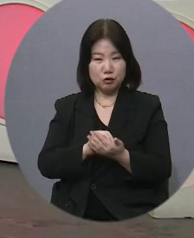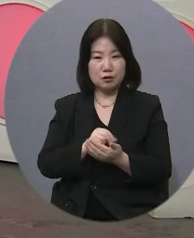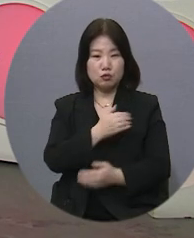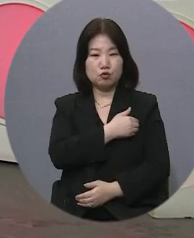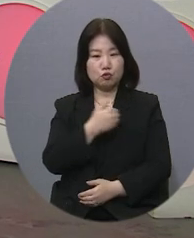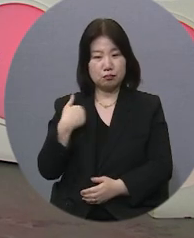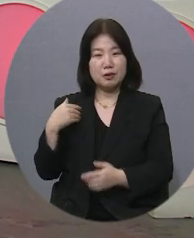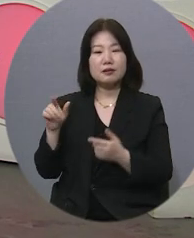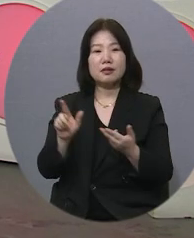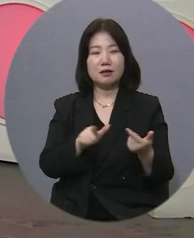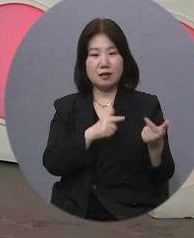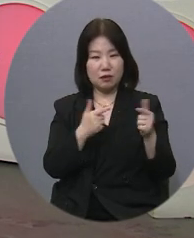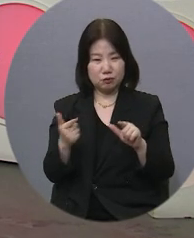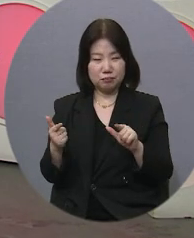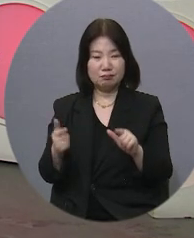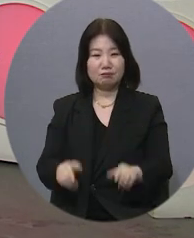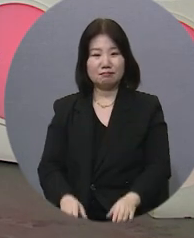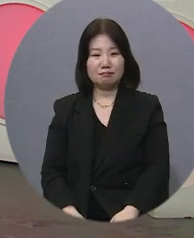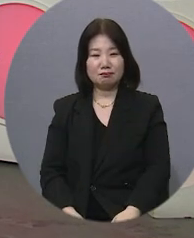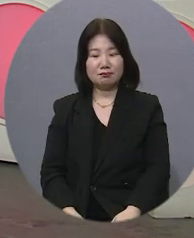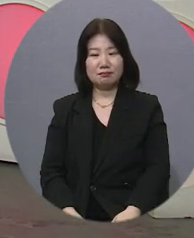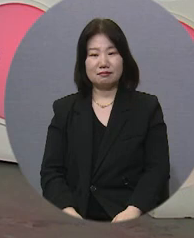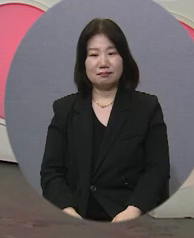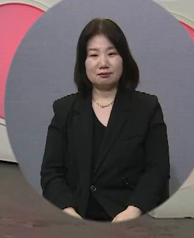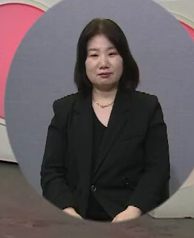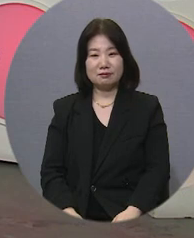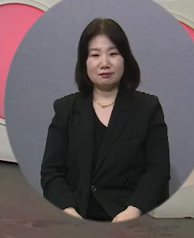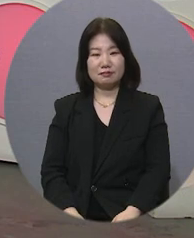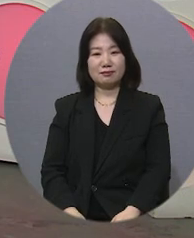충만한 하루입니다.